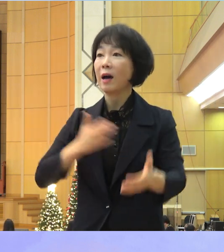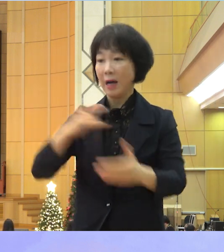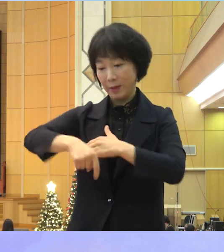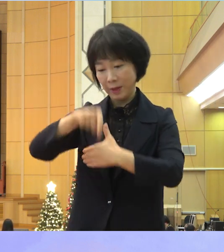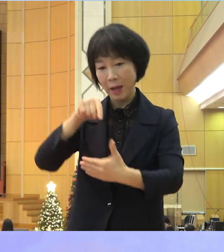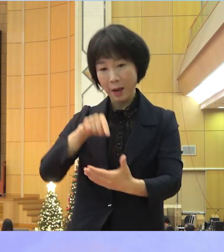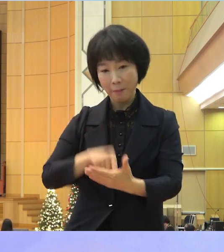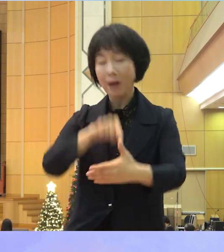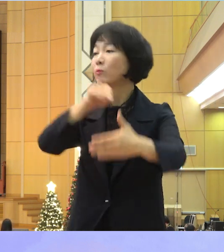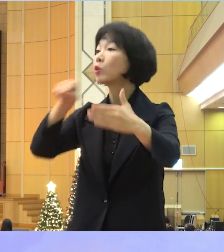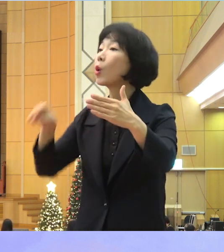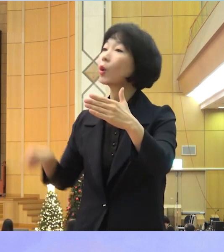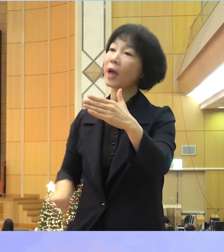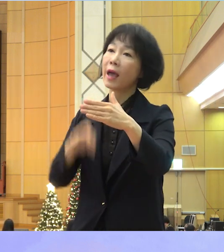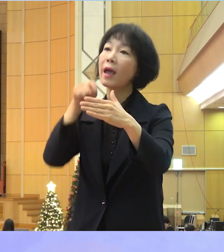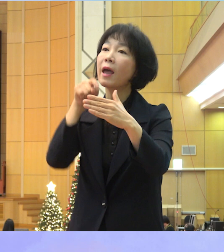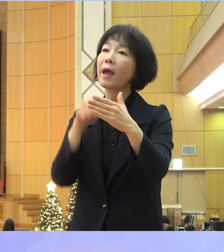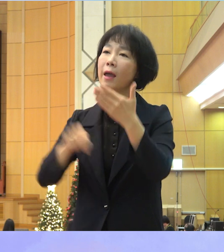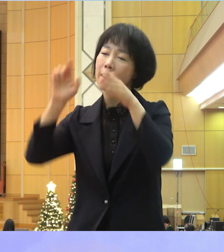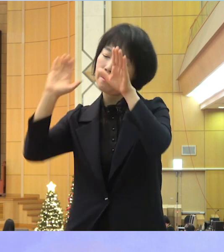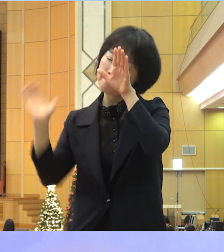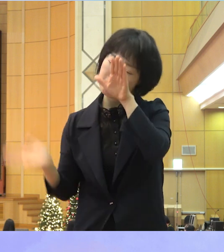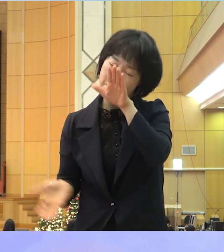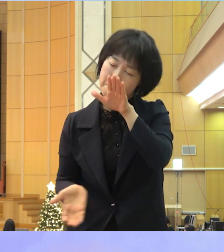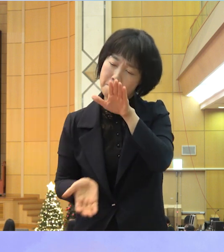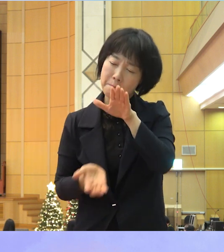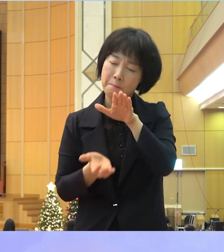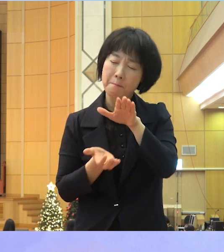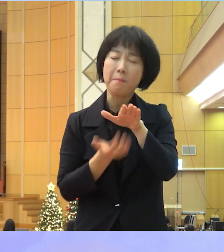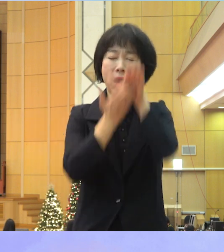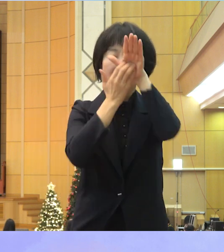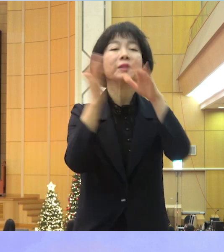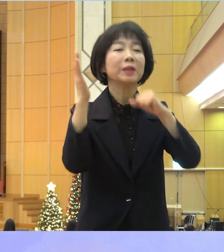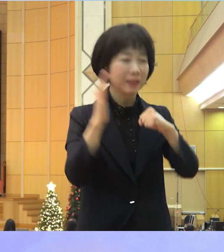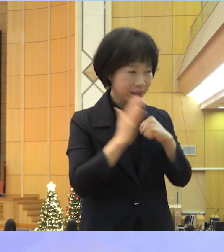하늘나라 내 맘속에